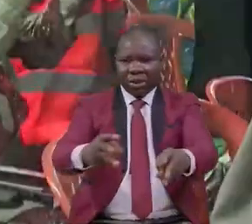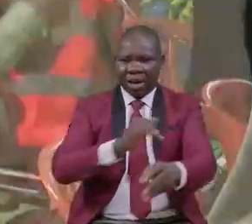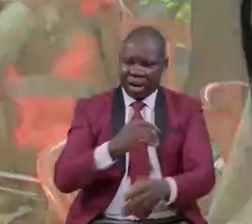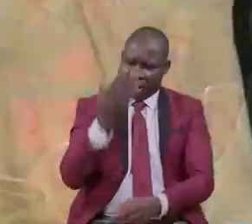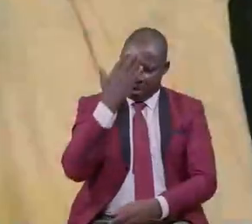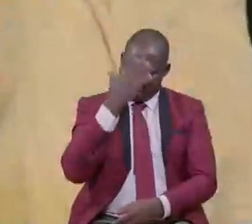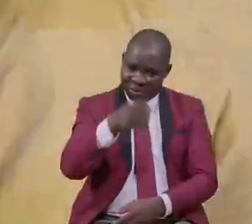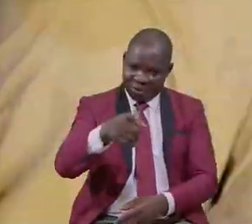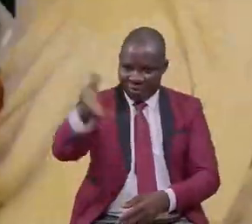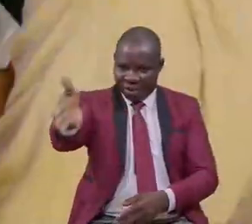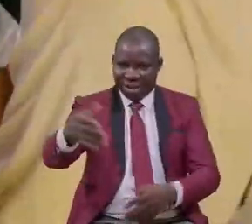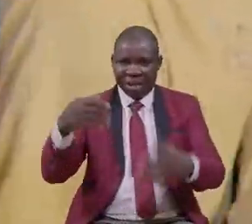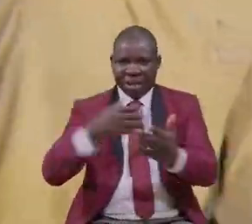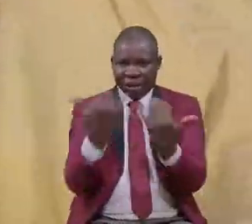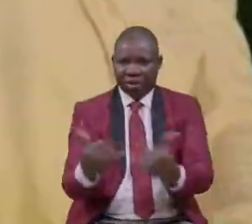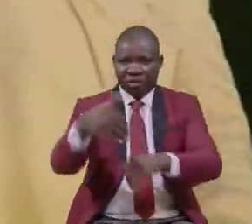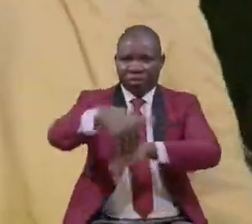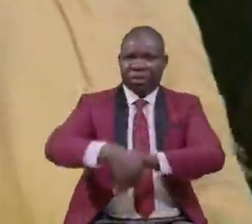Je t'identifie là-bas ce soir.